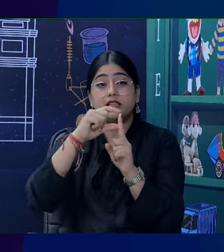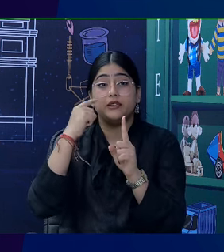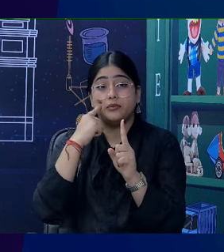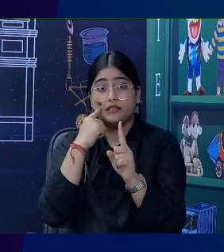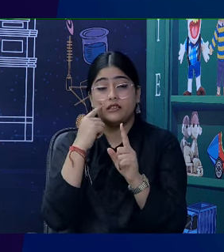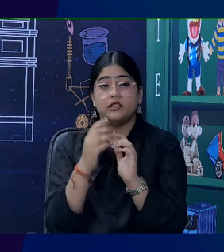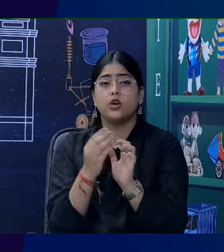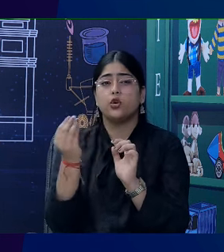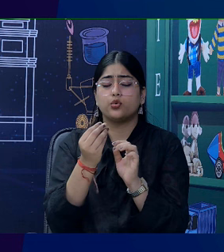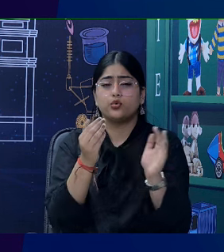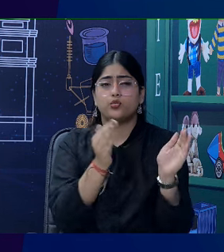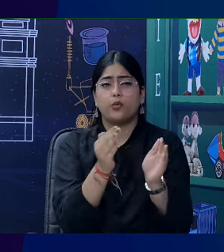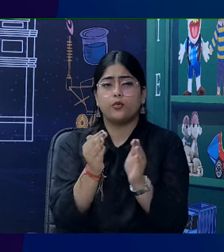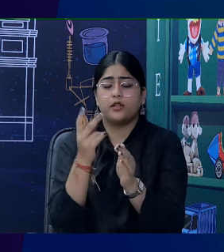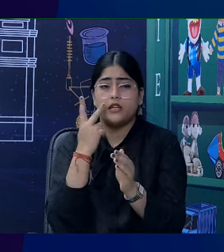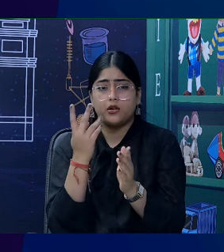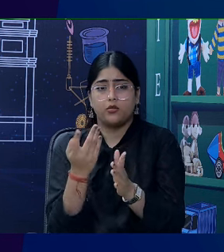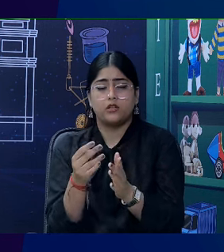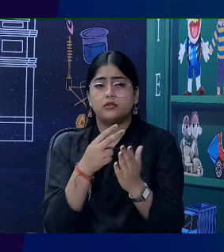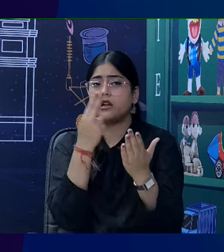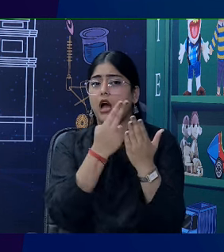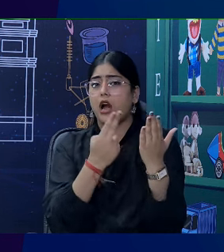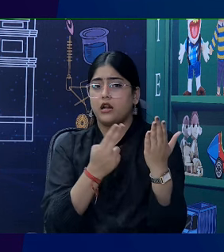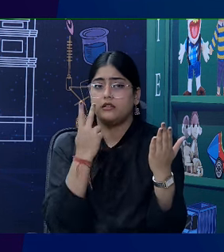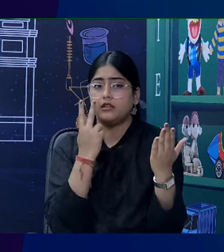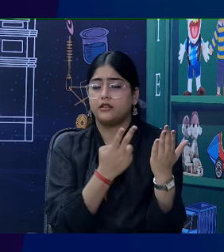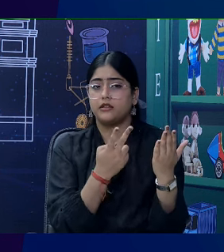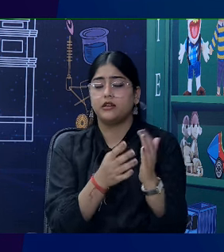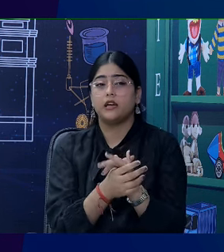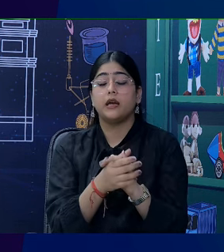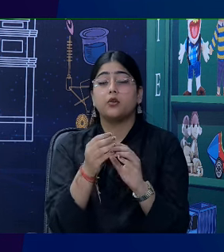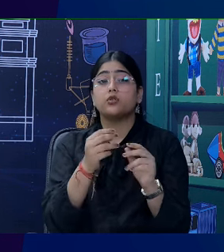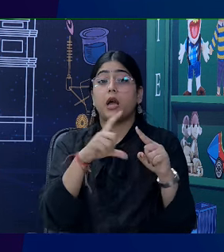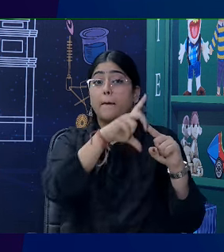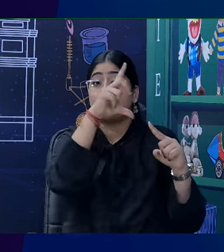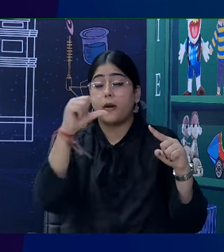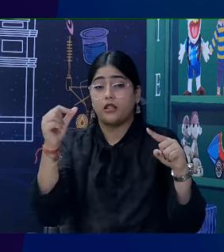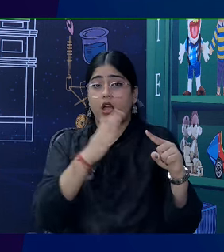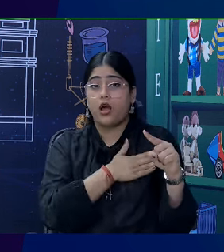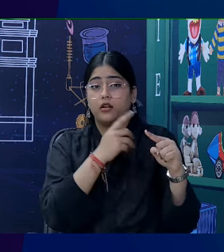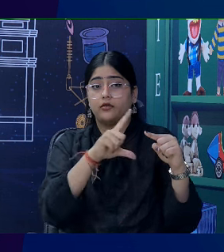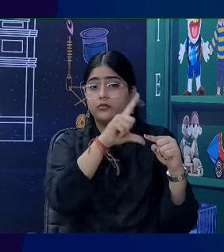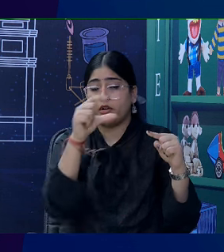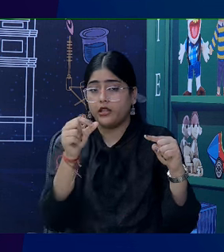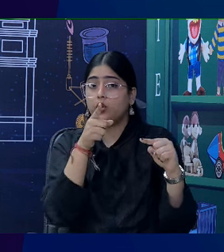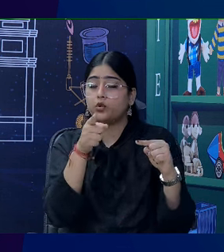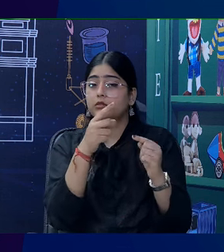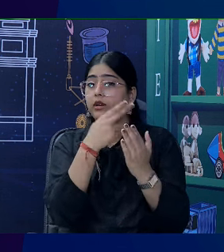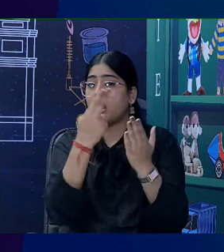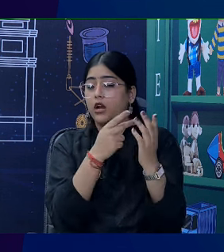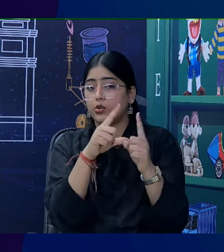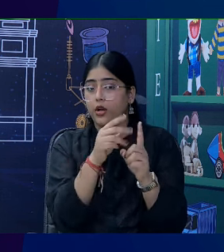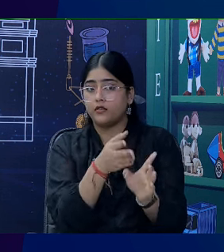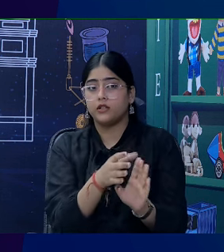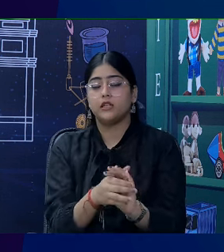छोटी-छोटी मूर्तियां बनाई गई है ताल पत्र यानी ताड़ के पत्तों के ऊपर उड़ीसा में चलिए अब हम बात करते हैं